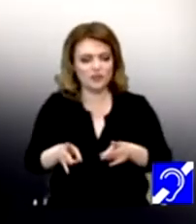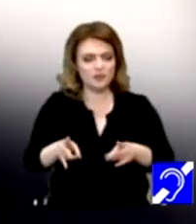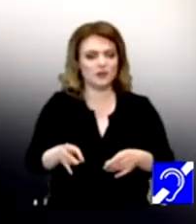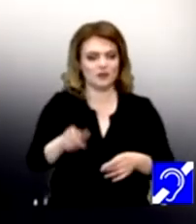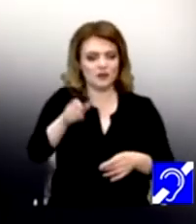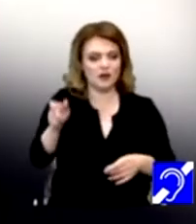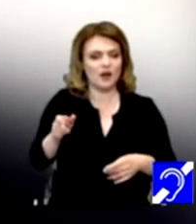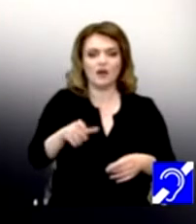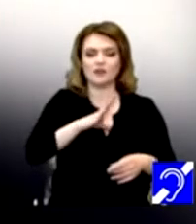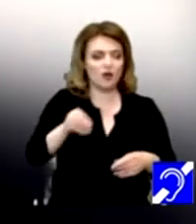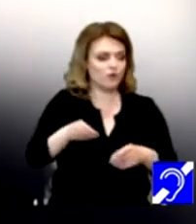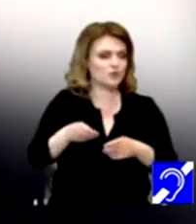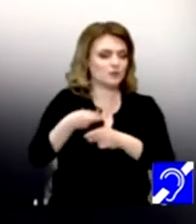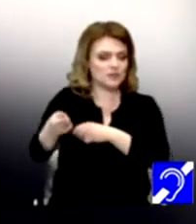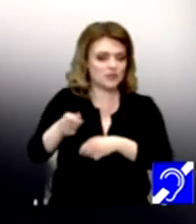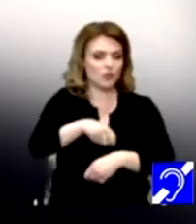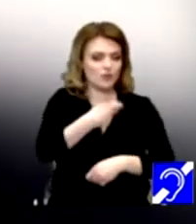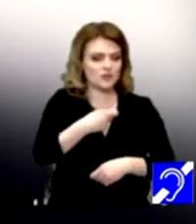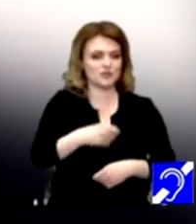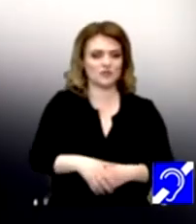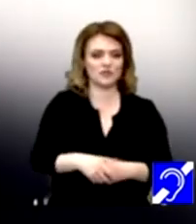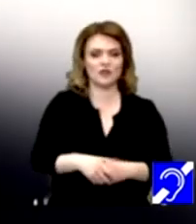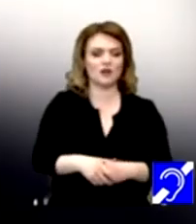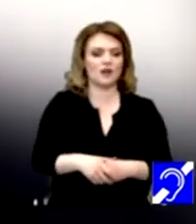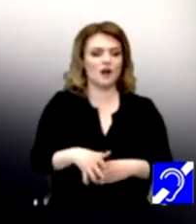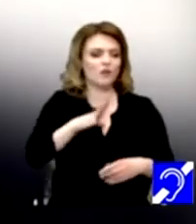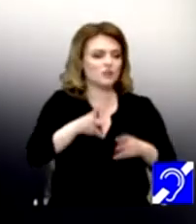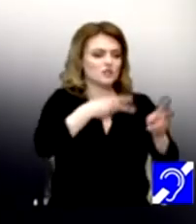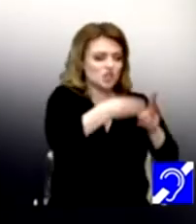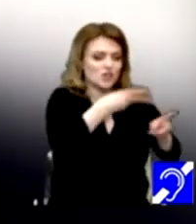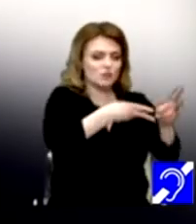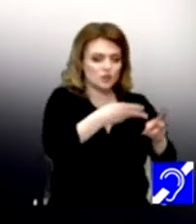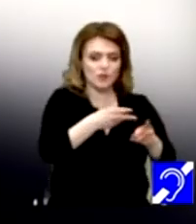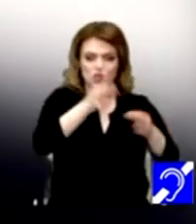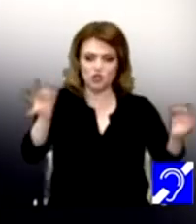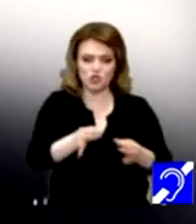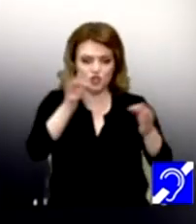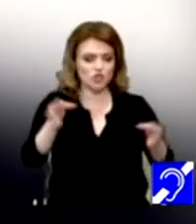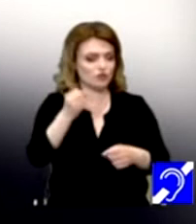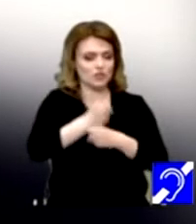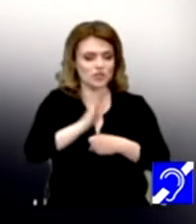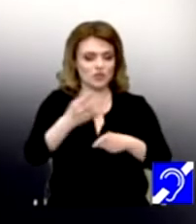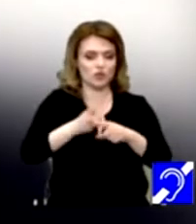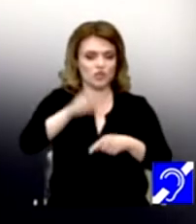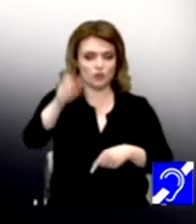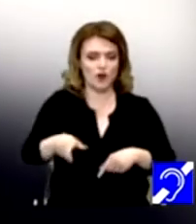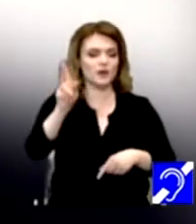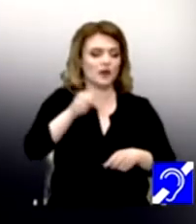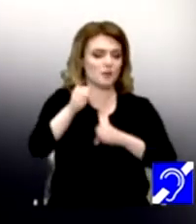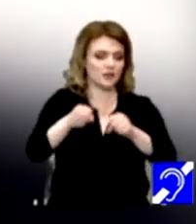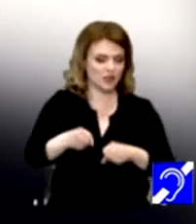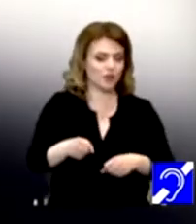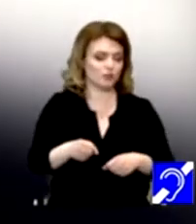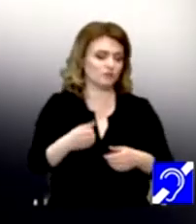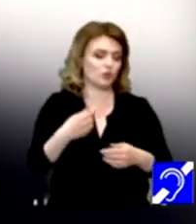fost despăgubiți eficient. Nu s-a schimbat nici numărul de acuzații raportate atât independent cât și înregistrate oficial. Penitenciarele